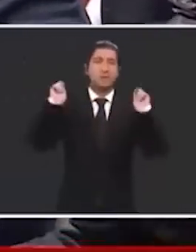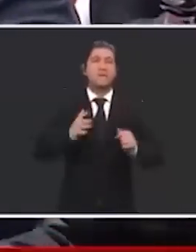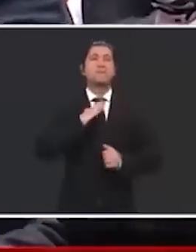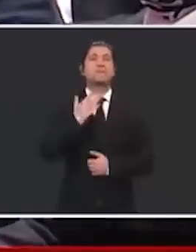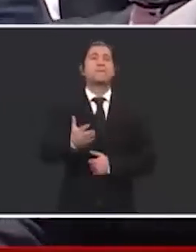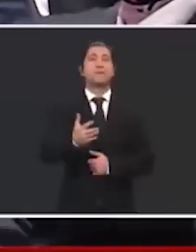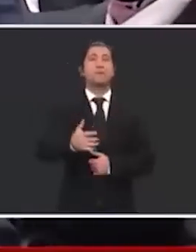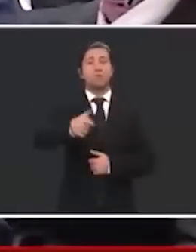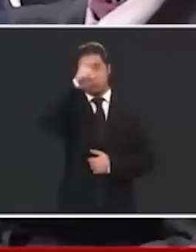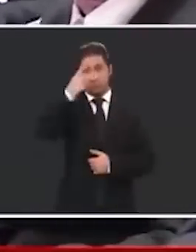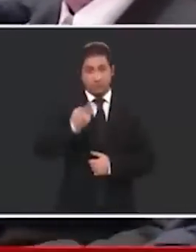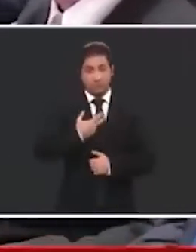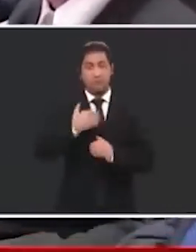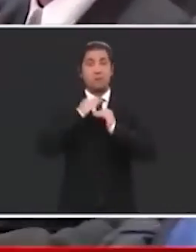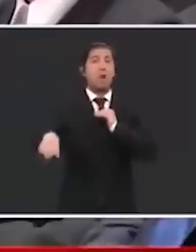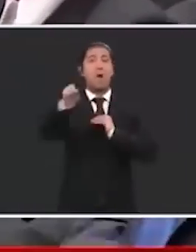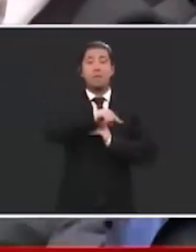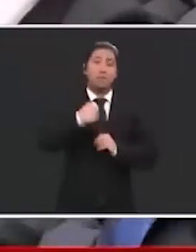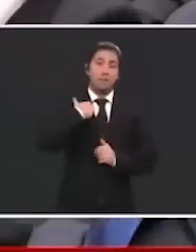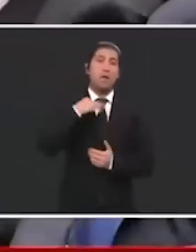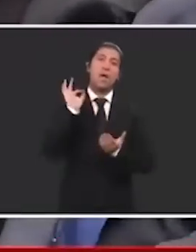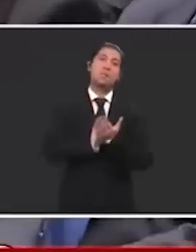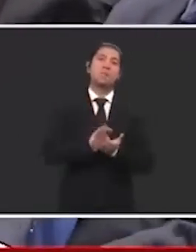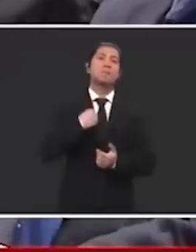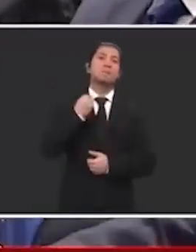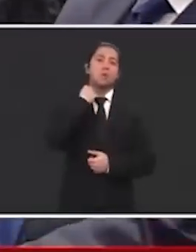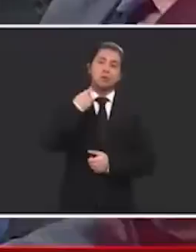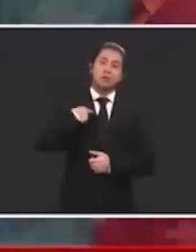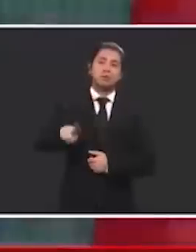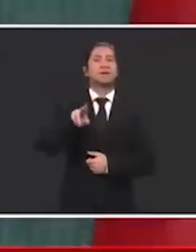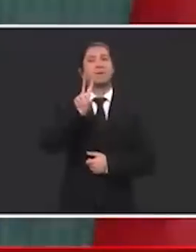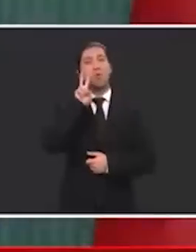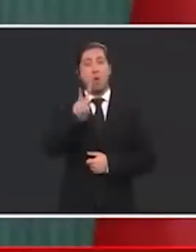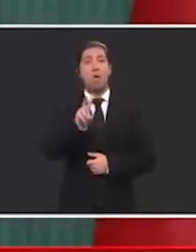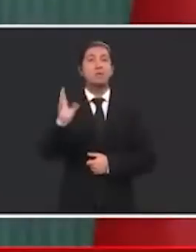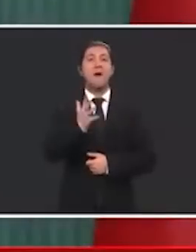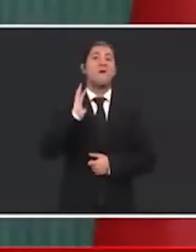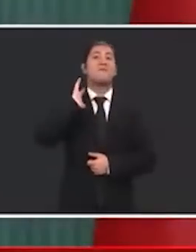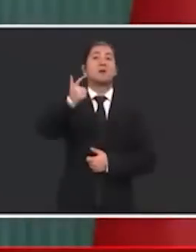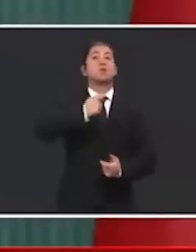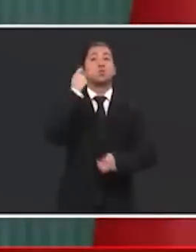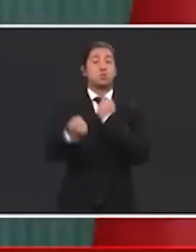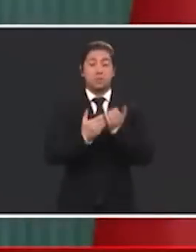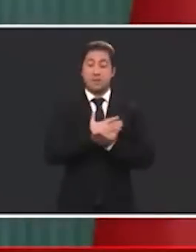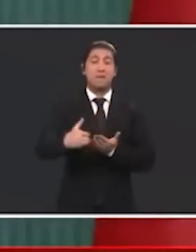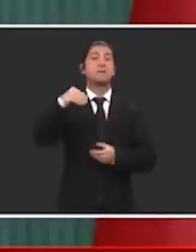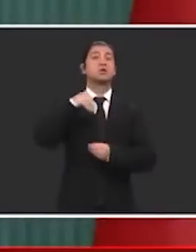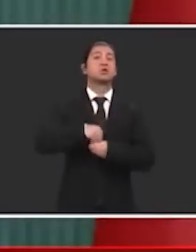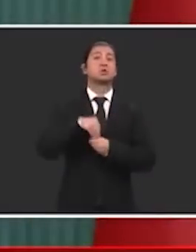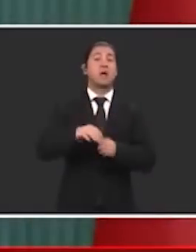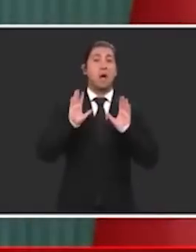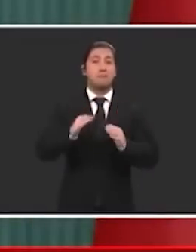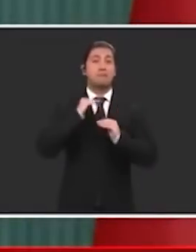ve milletimize karşı boynumuzun borcu olan bu mücadeleyi daha etkin şekilde sürdürmek için